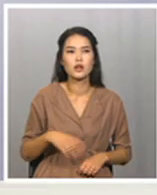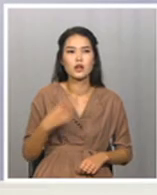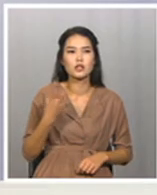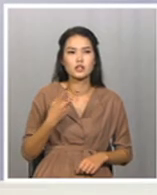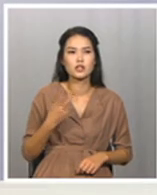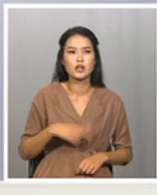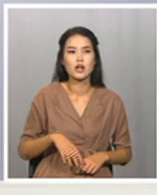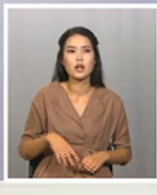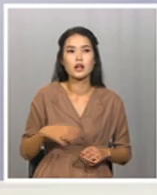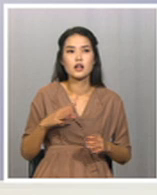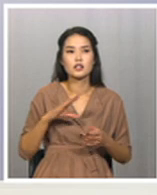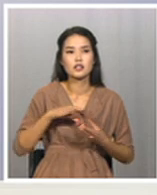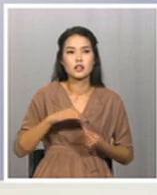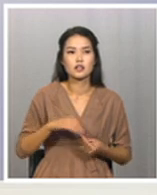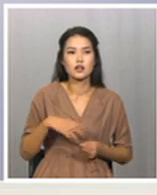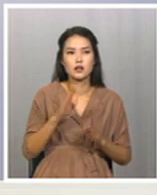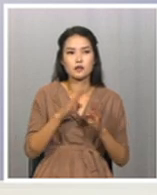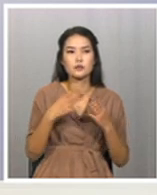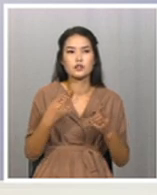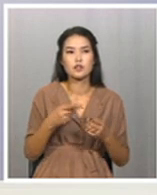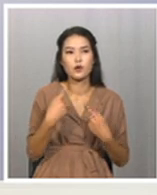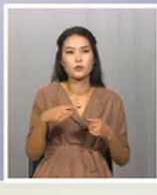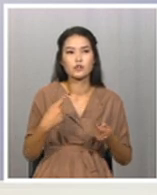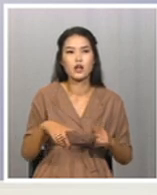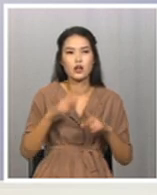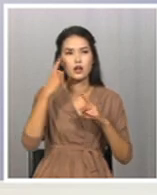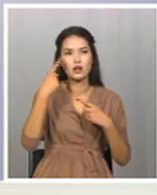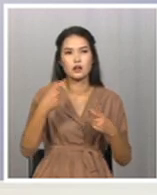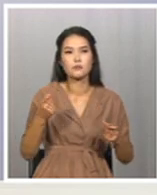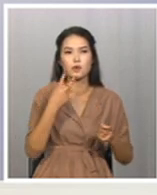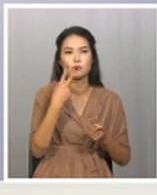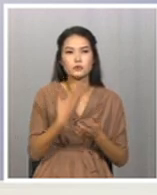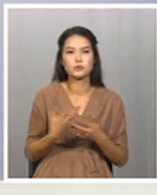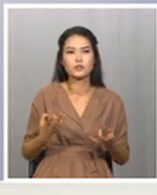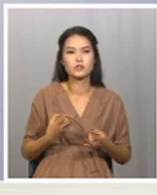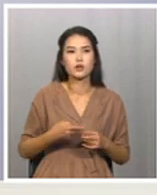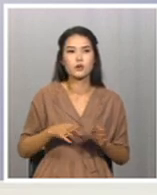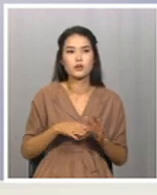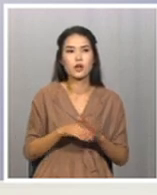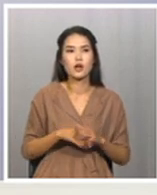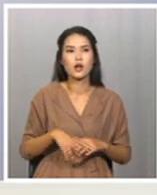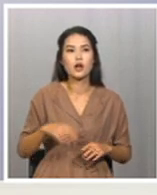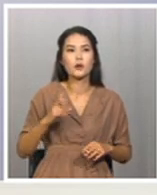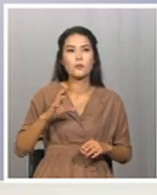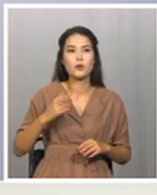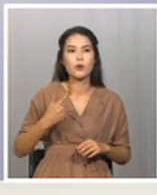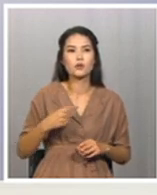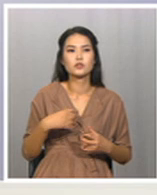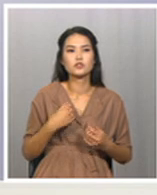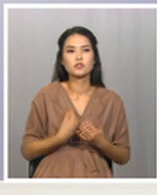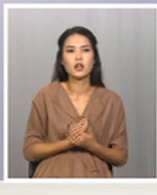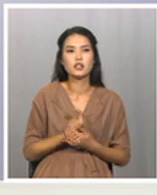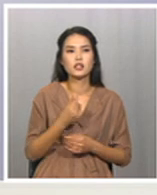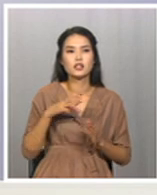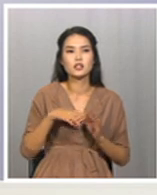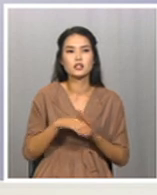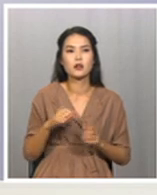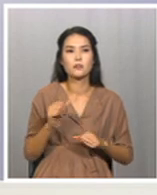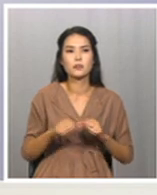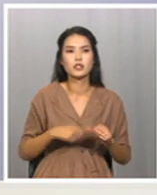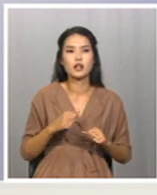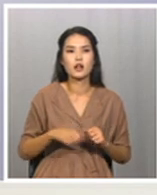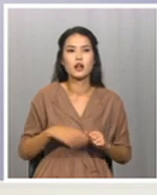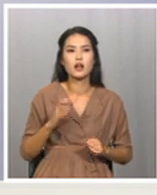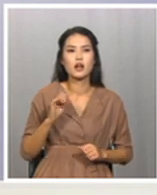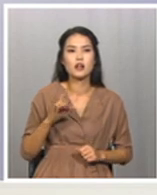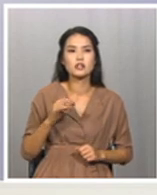Екінші, негізгі бетте өзекті ақпарат көрсетілуі тиіс. Олар блогтың жаңадан енгізілген материалдары,